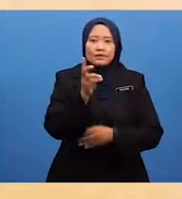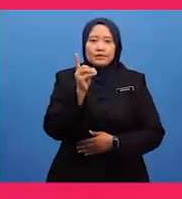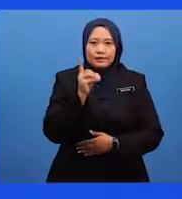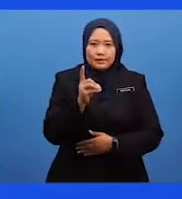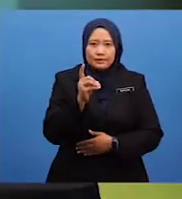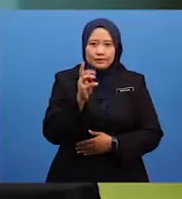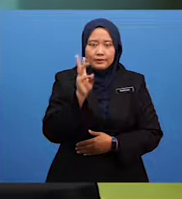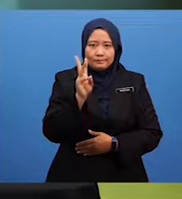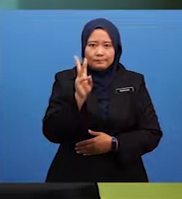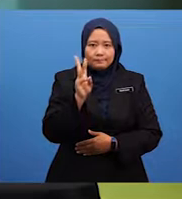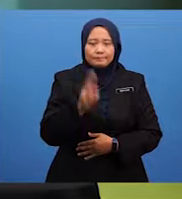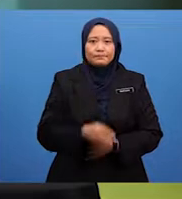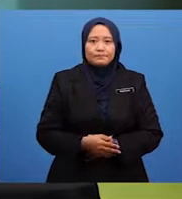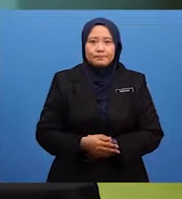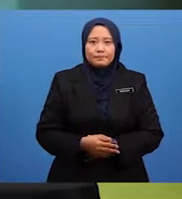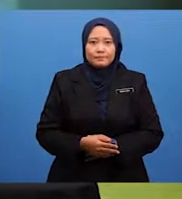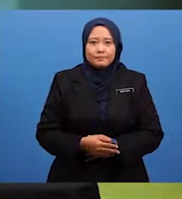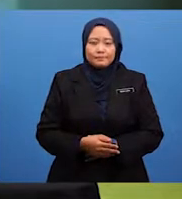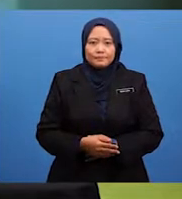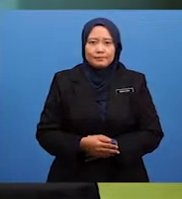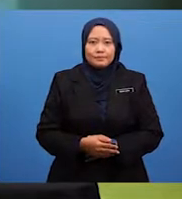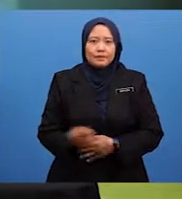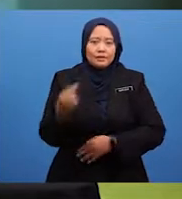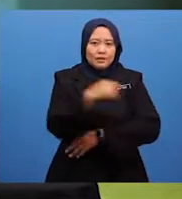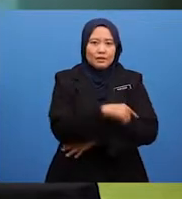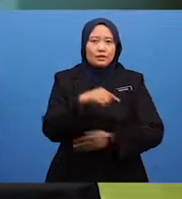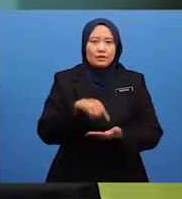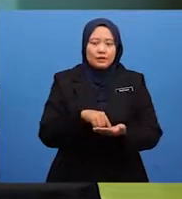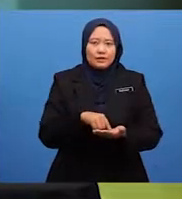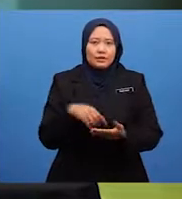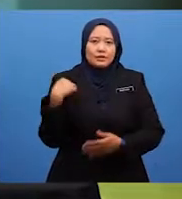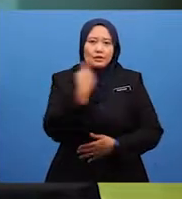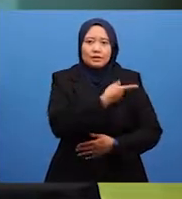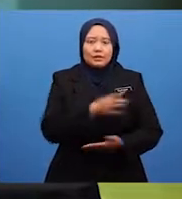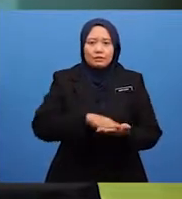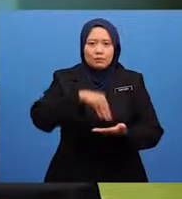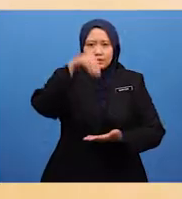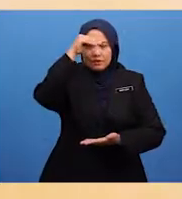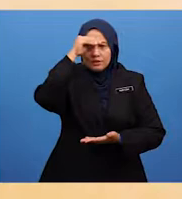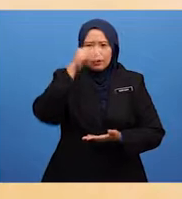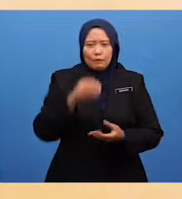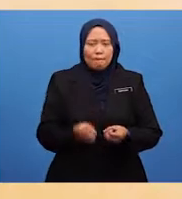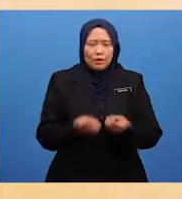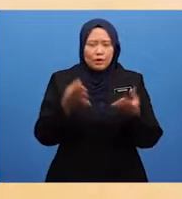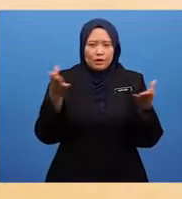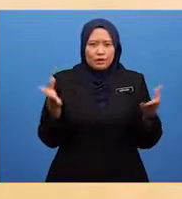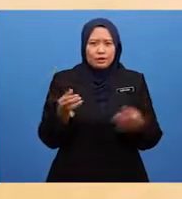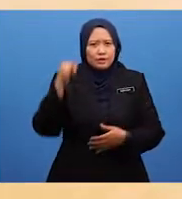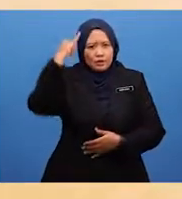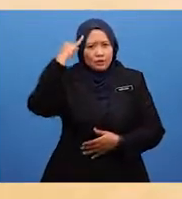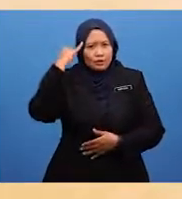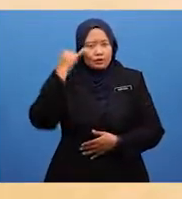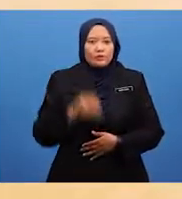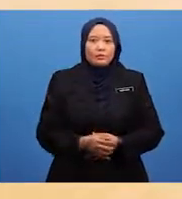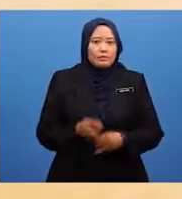Baiklah, pada hari ini kamu akan belajar banyak ilmu yang menarik iaitu tentang daya